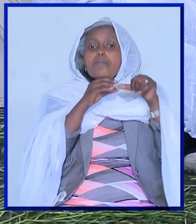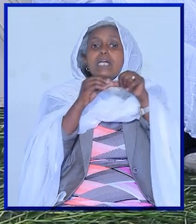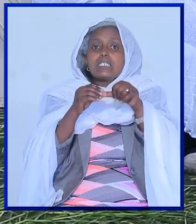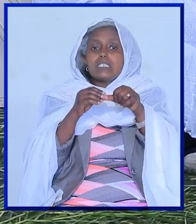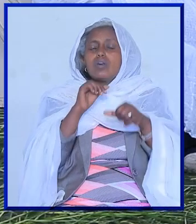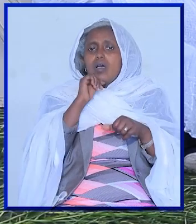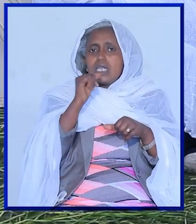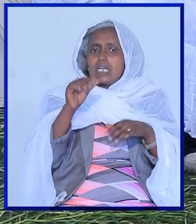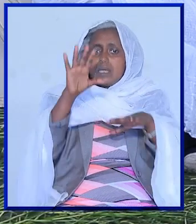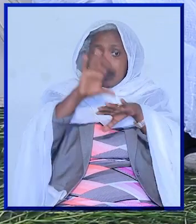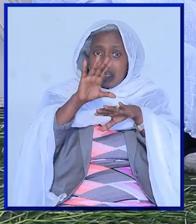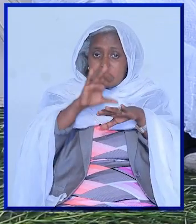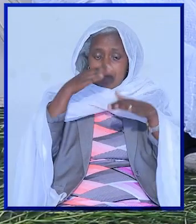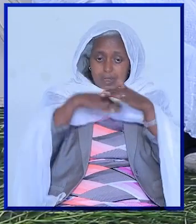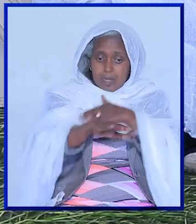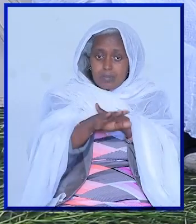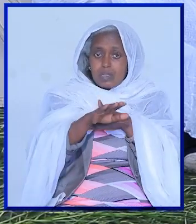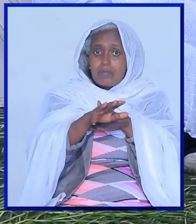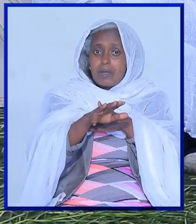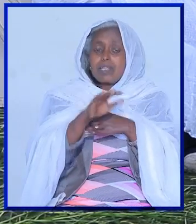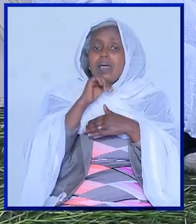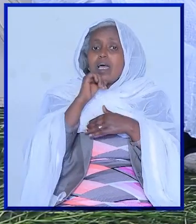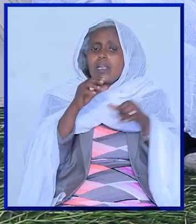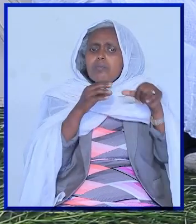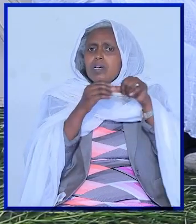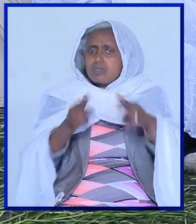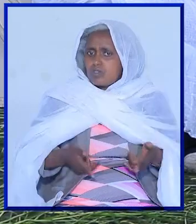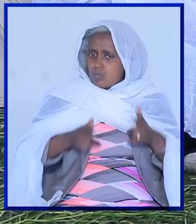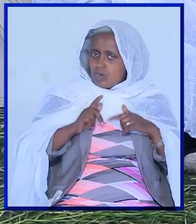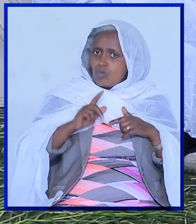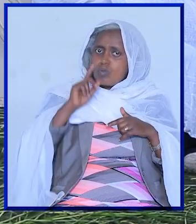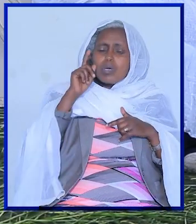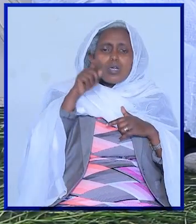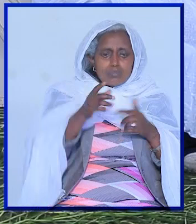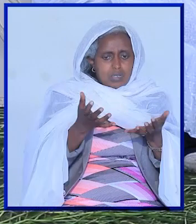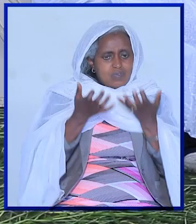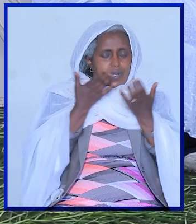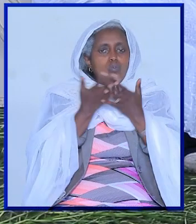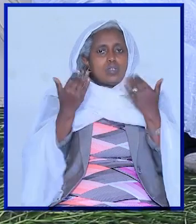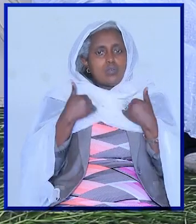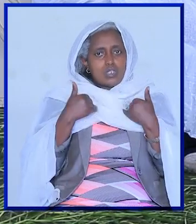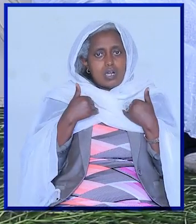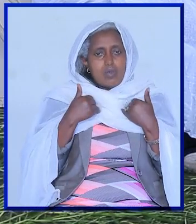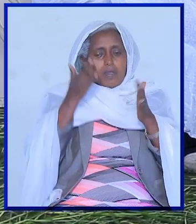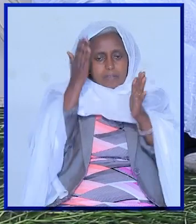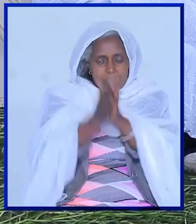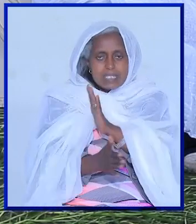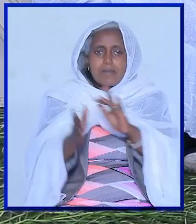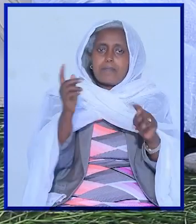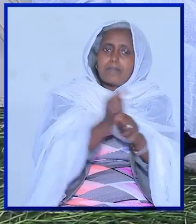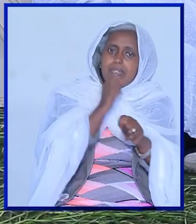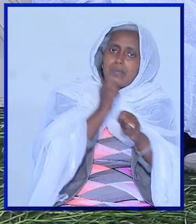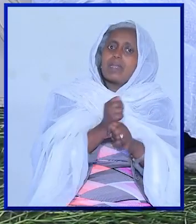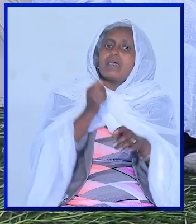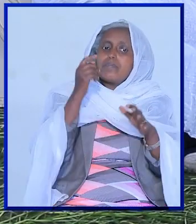አይደለም በምነና ገዳም ገብቶ ለመወሰን፣ በክርስትናውም ለመኖር እኮ ከእሱ የሚያስፈልገው ነገሮች አሉ። መፈጸም መተግበር